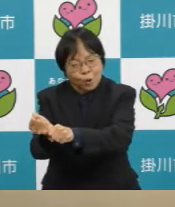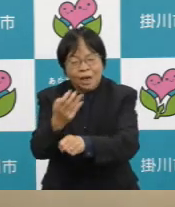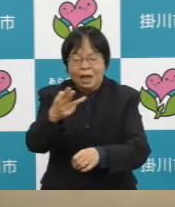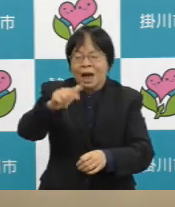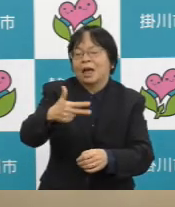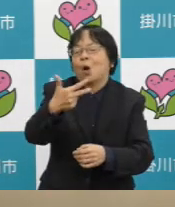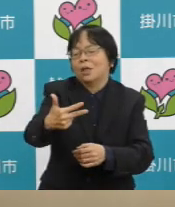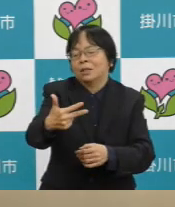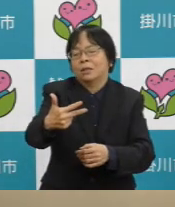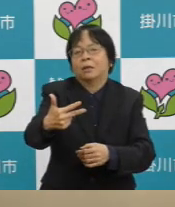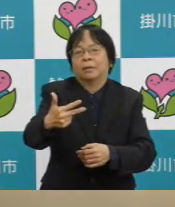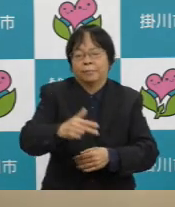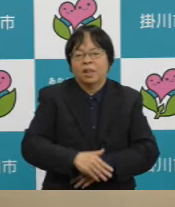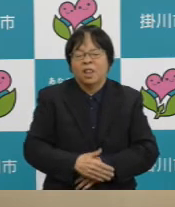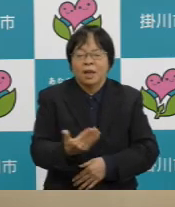が、